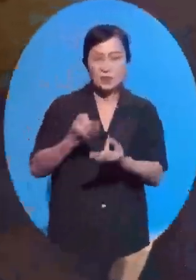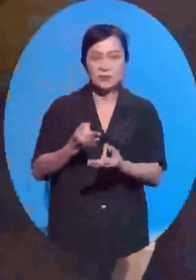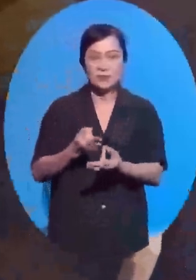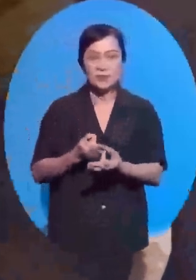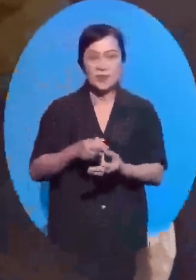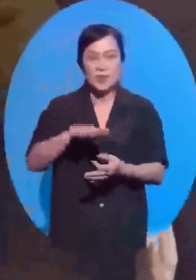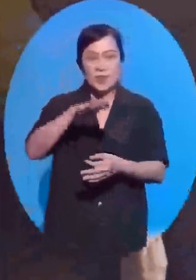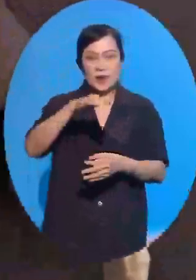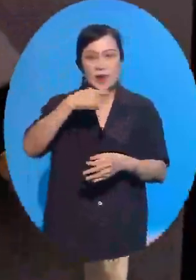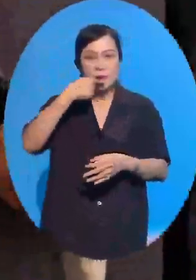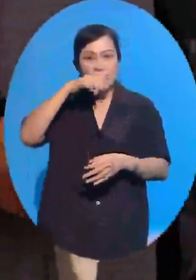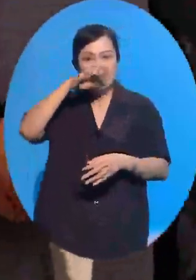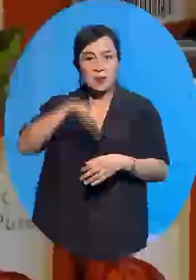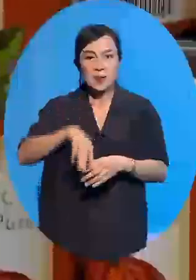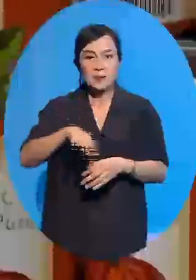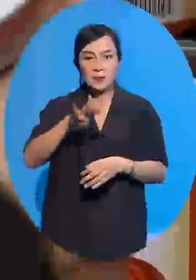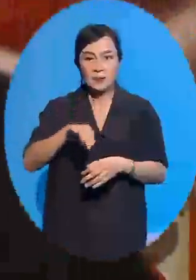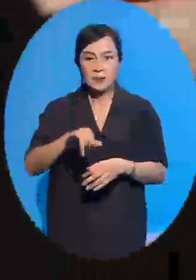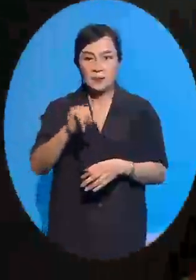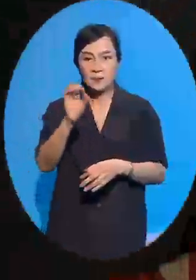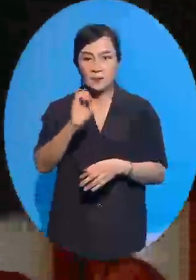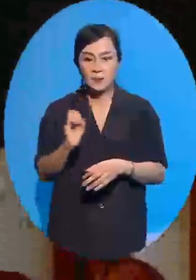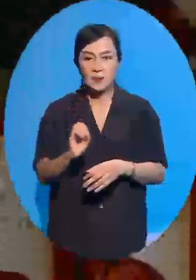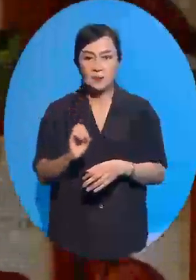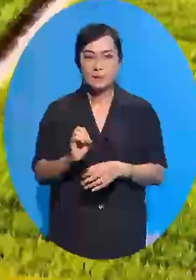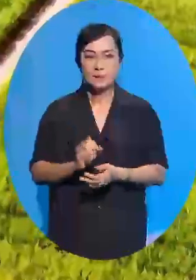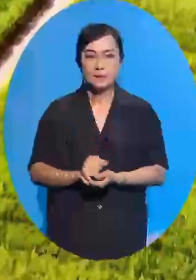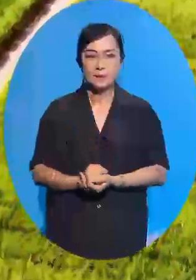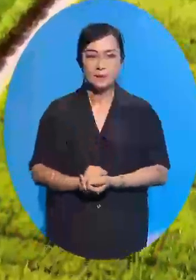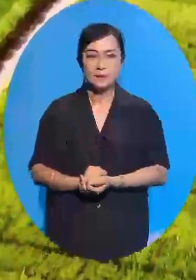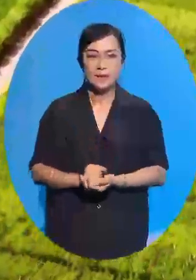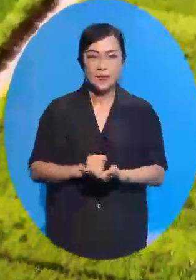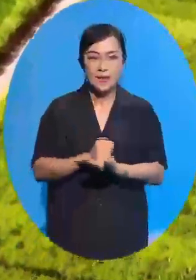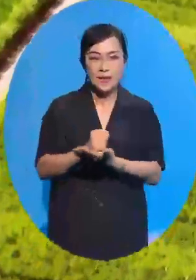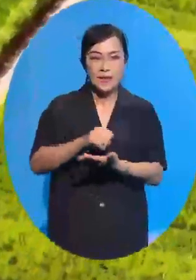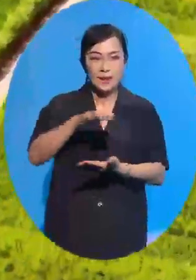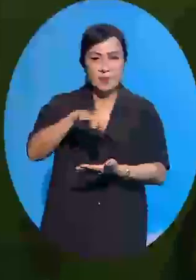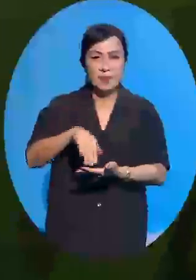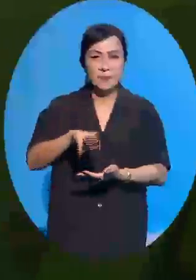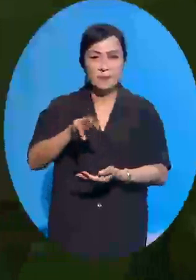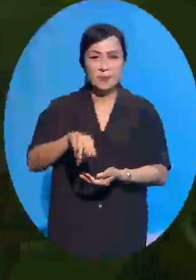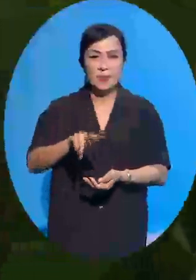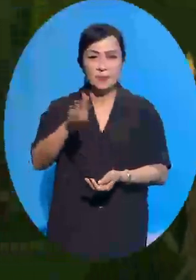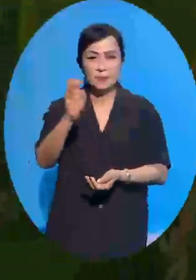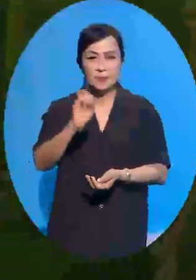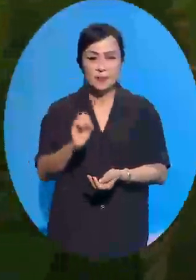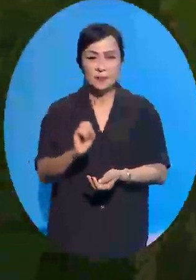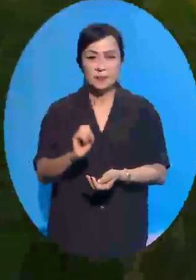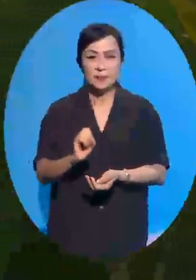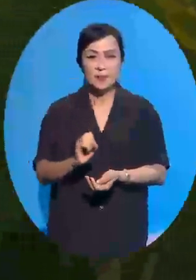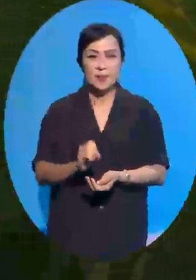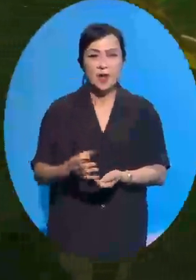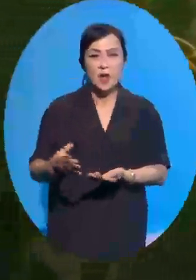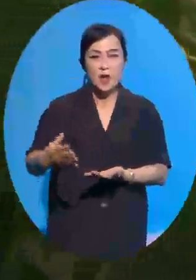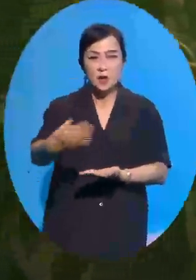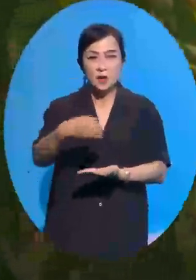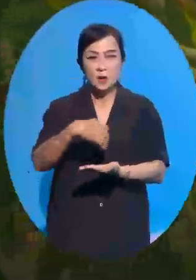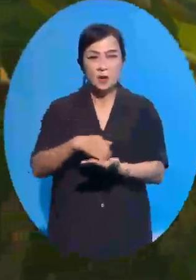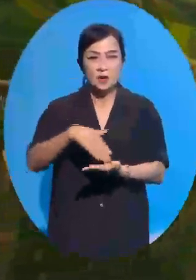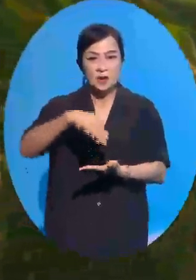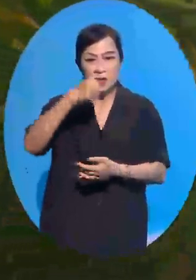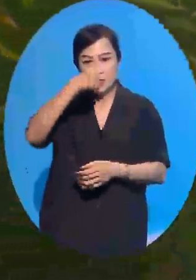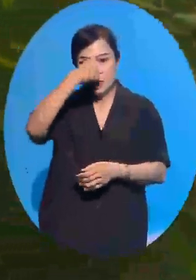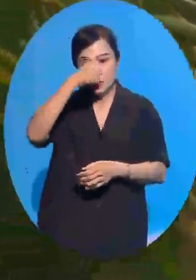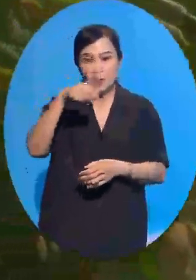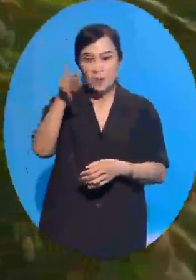giảm 4,6% do sản xuất ở Nam Mỹ tăng mạnh. Trong khi đó, giá gạo giảm 3,2% do triển vọng thu hoạch tăng